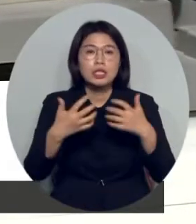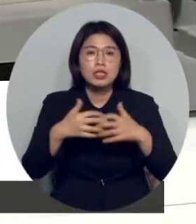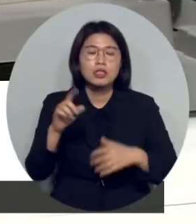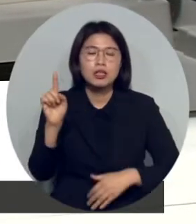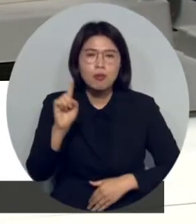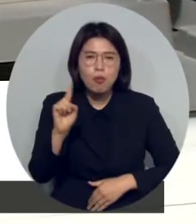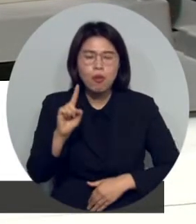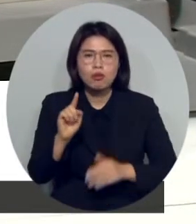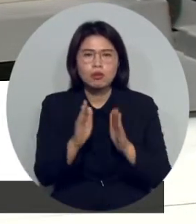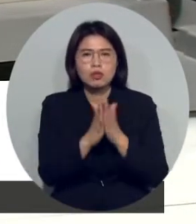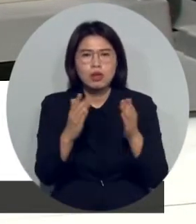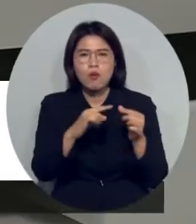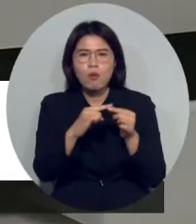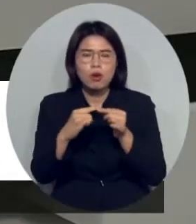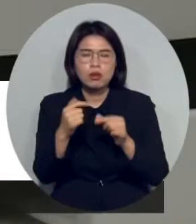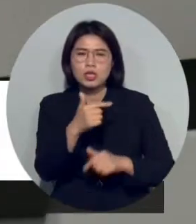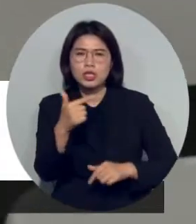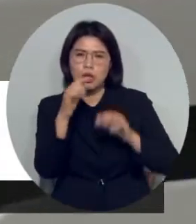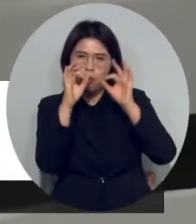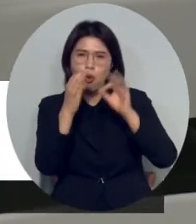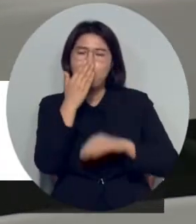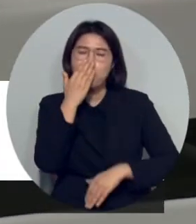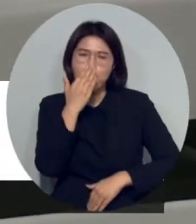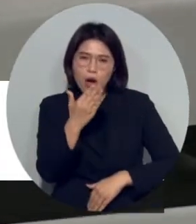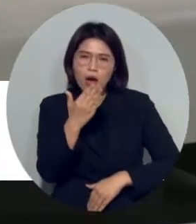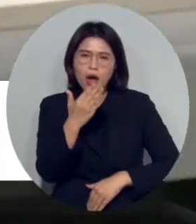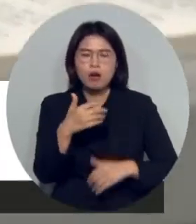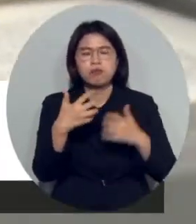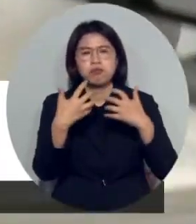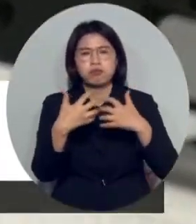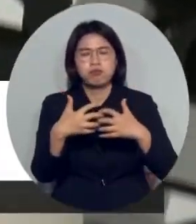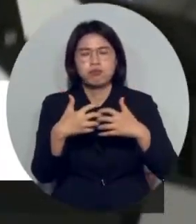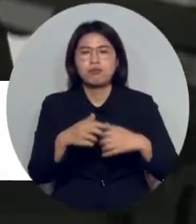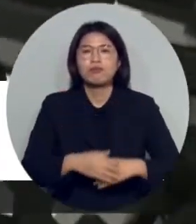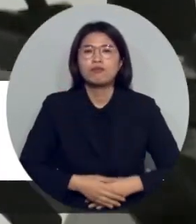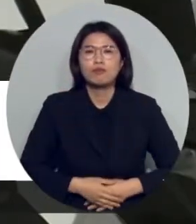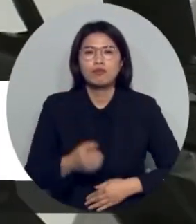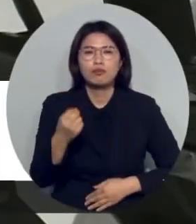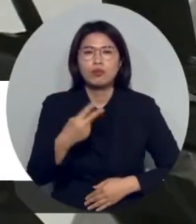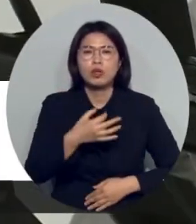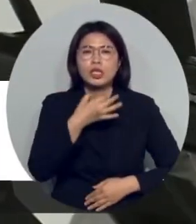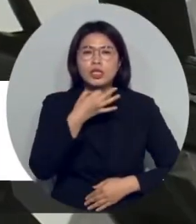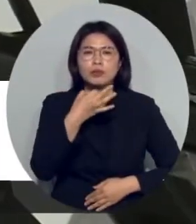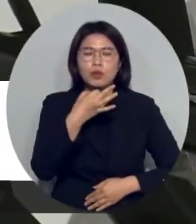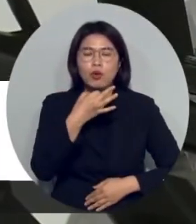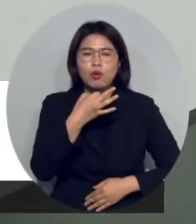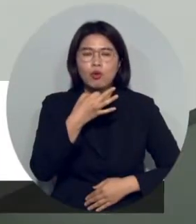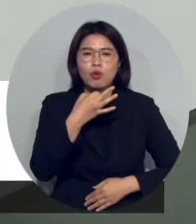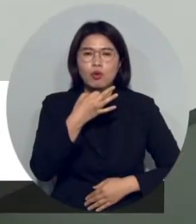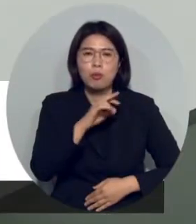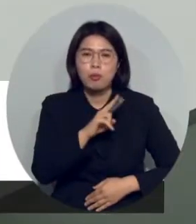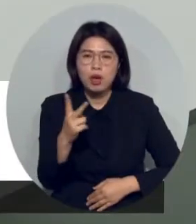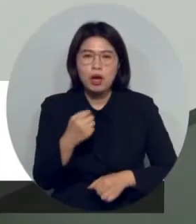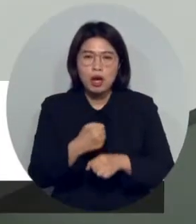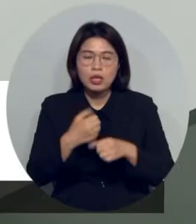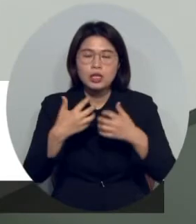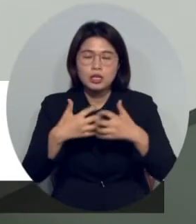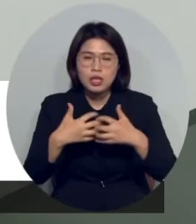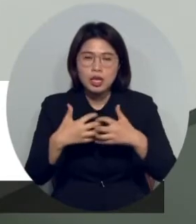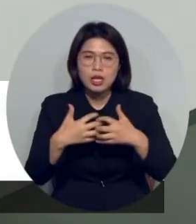책이나 활자 를 확대해서 볼 수 있는 휴대용 독서 확대기 와 음성으로 읽어주는 휴대용 음성 출력기